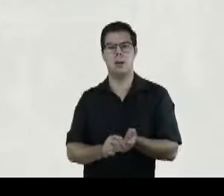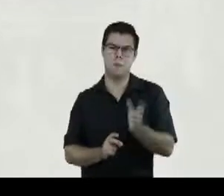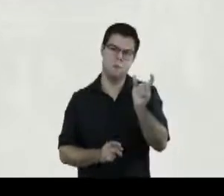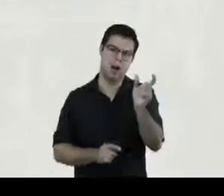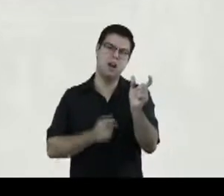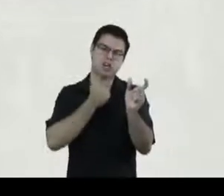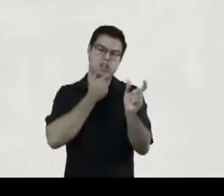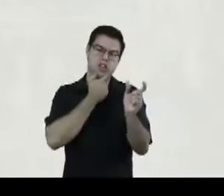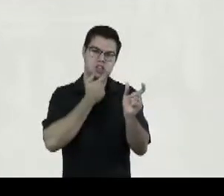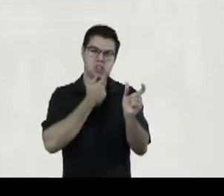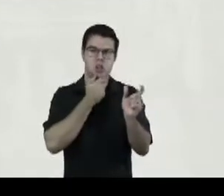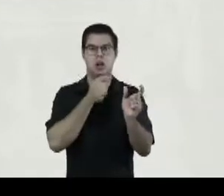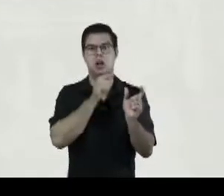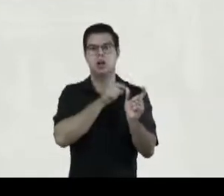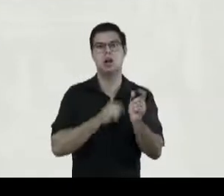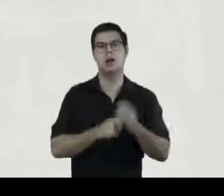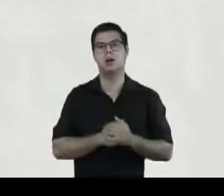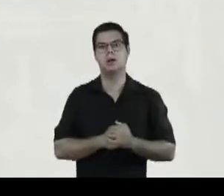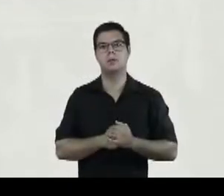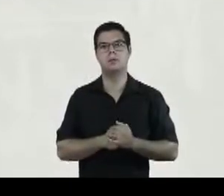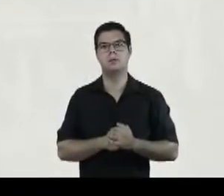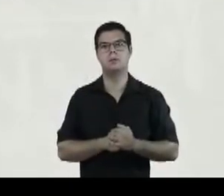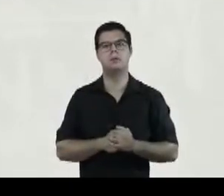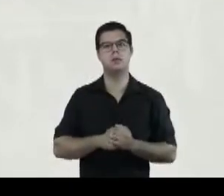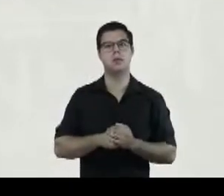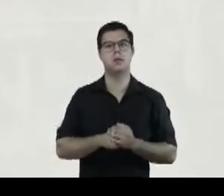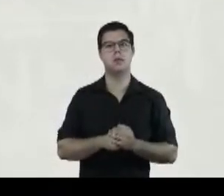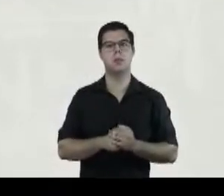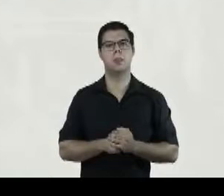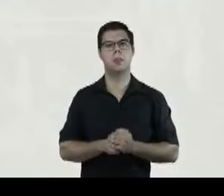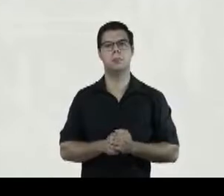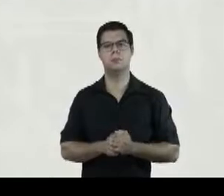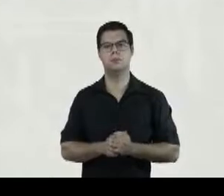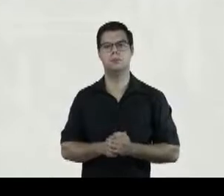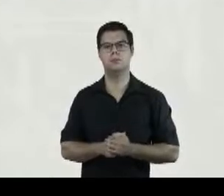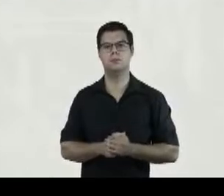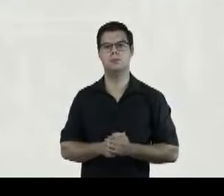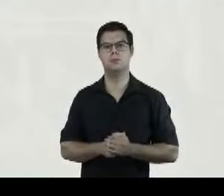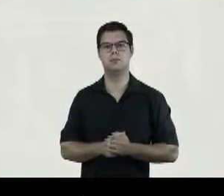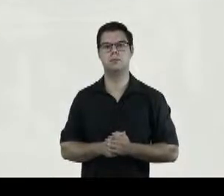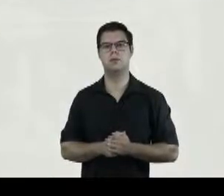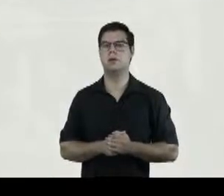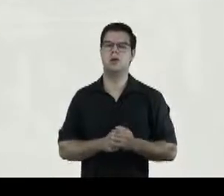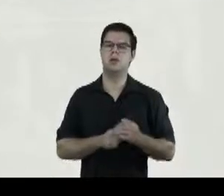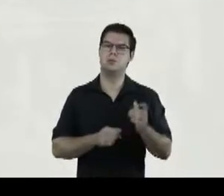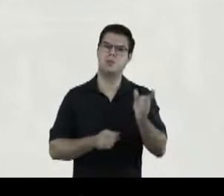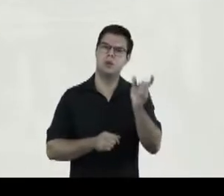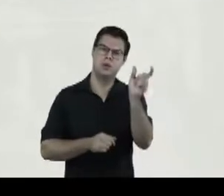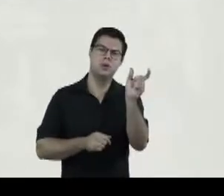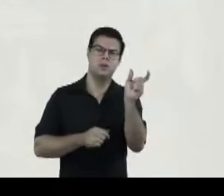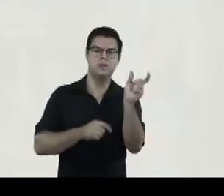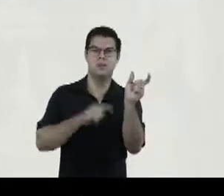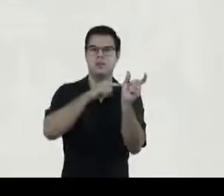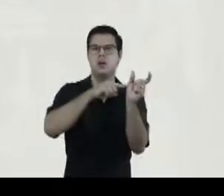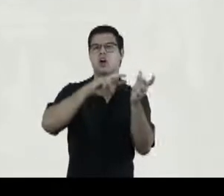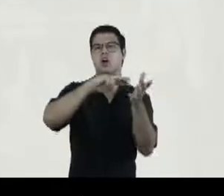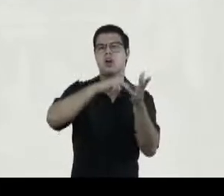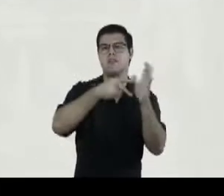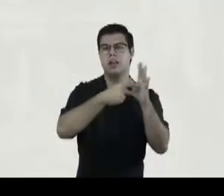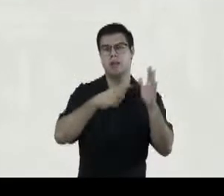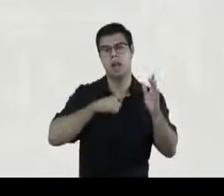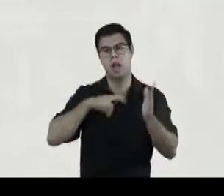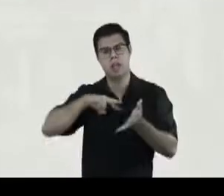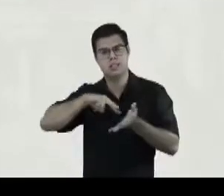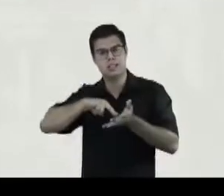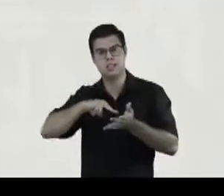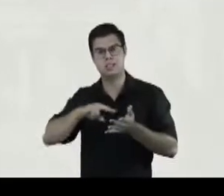ça s'appelle Short Title Catalog parce que c'est un mot qui a un sens très connu en anglais au Royaume-Uni, et